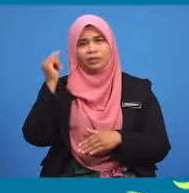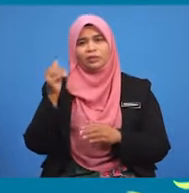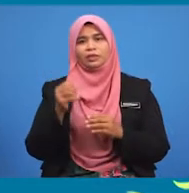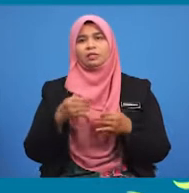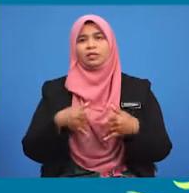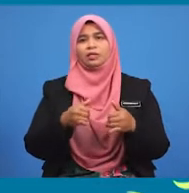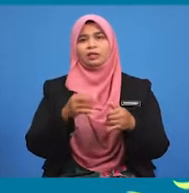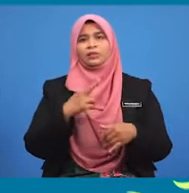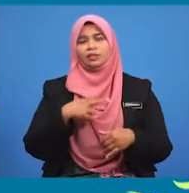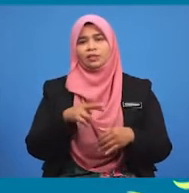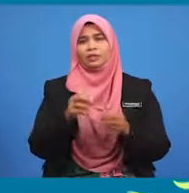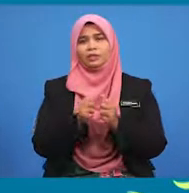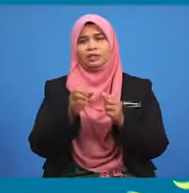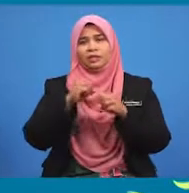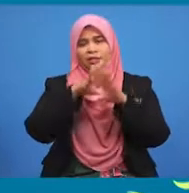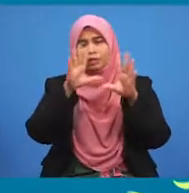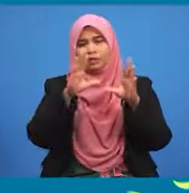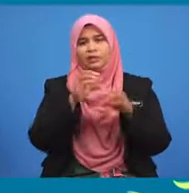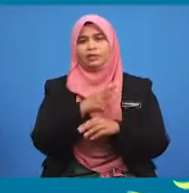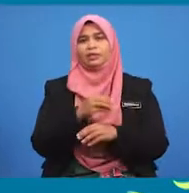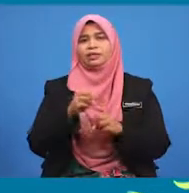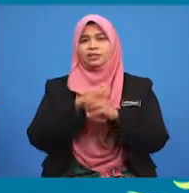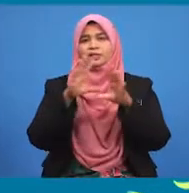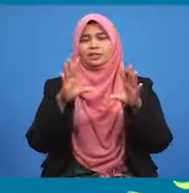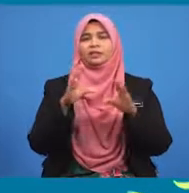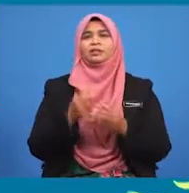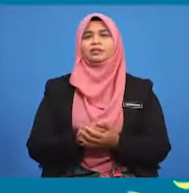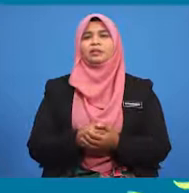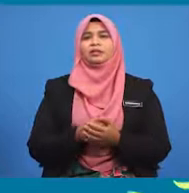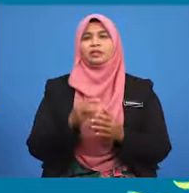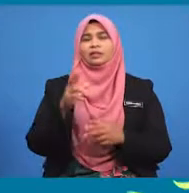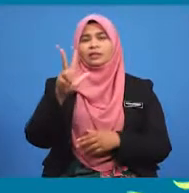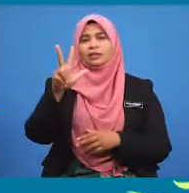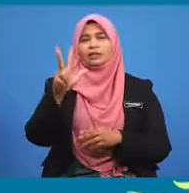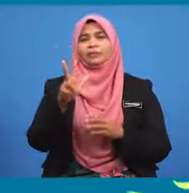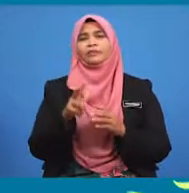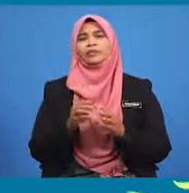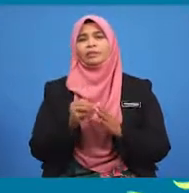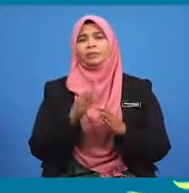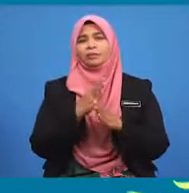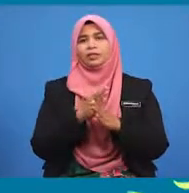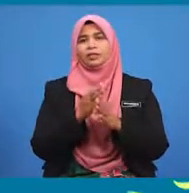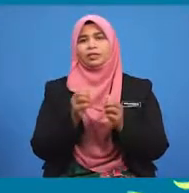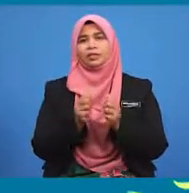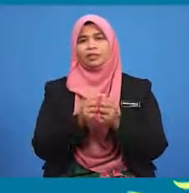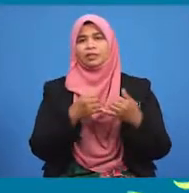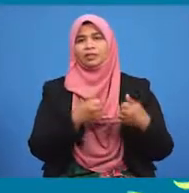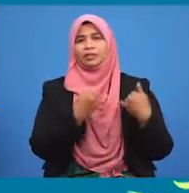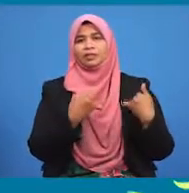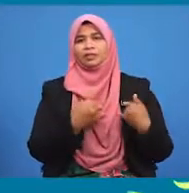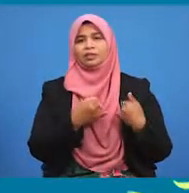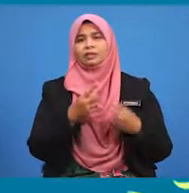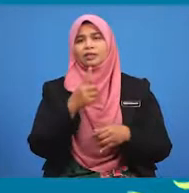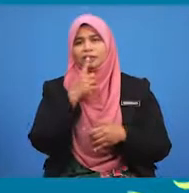Yang ketiga, membenarkan dengan hati, mengikrarkan dengan lidah dan mengamalkan ajaran-ajaran